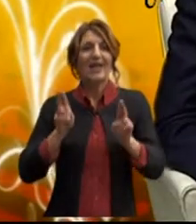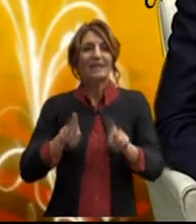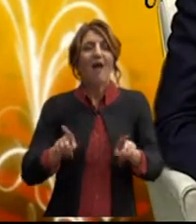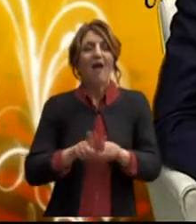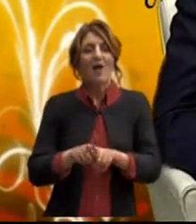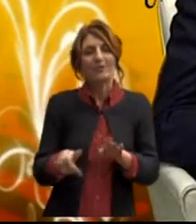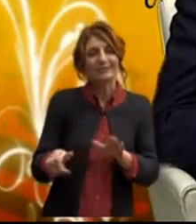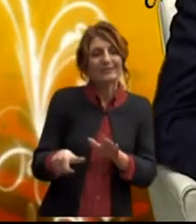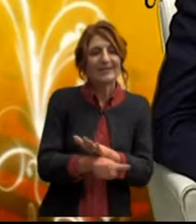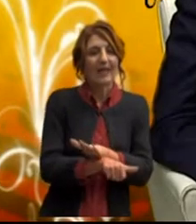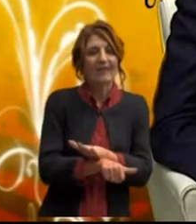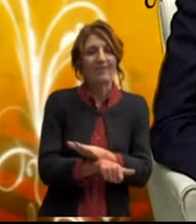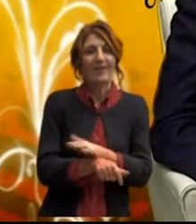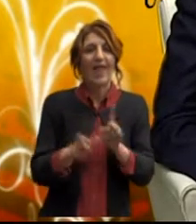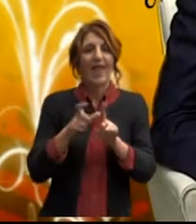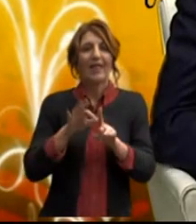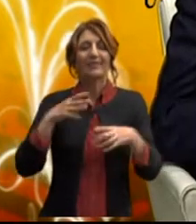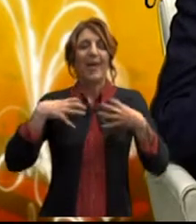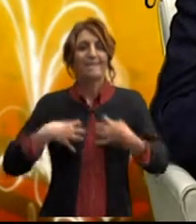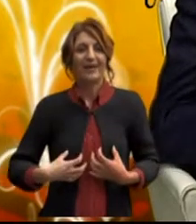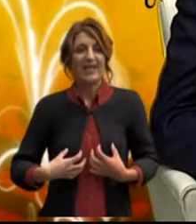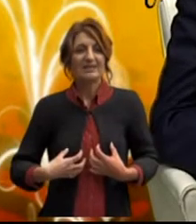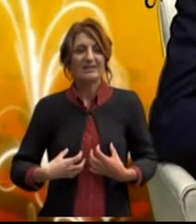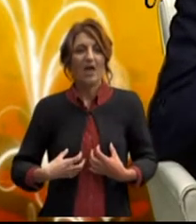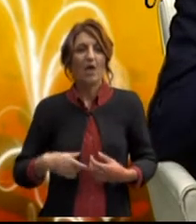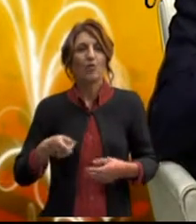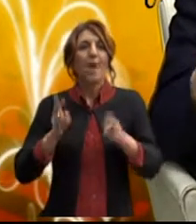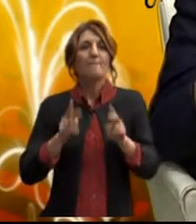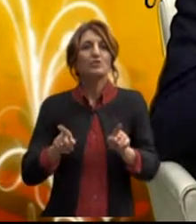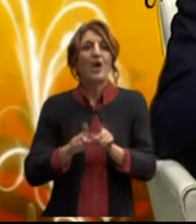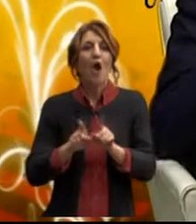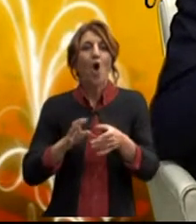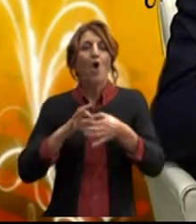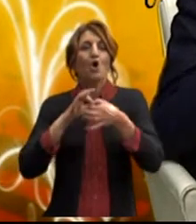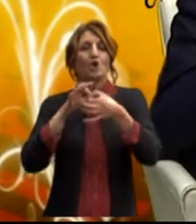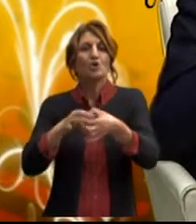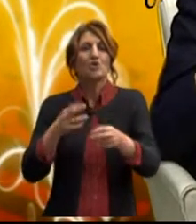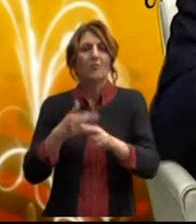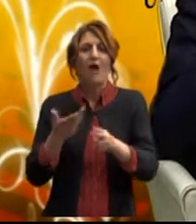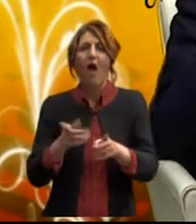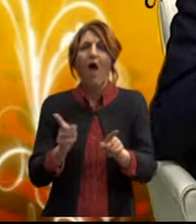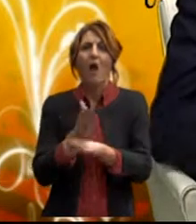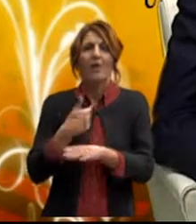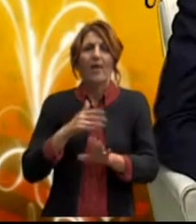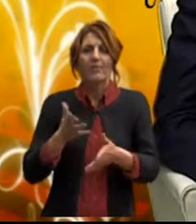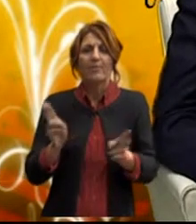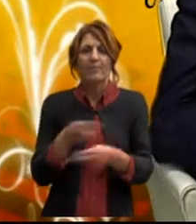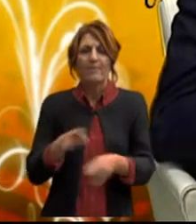maskirane depresije, tako da depresija se može očitovati i kao kronični bolni sindrom kad ne možete naći